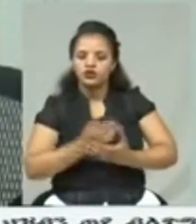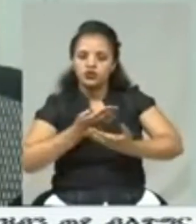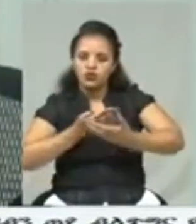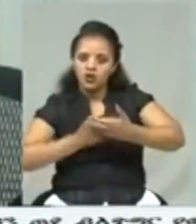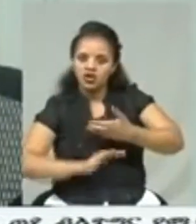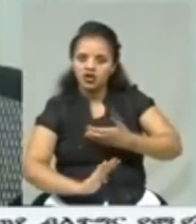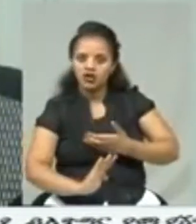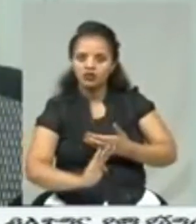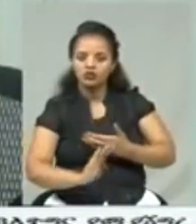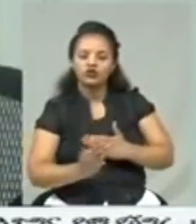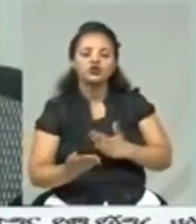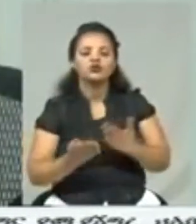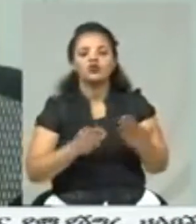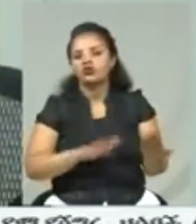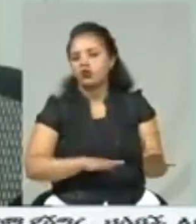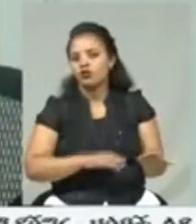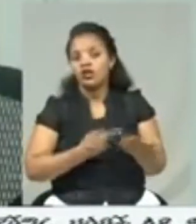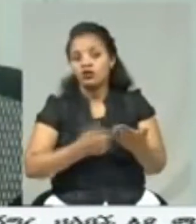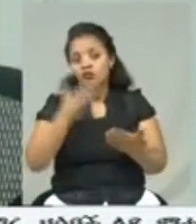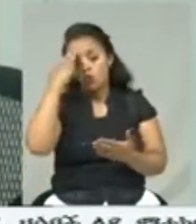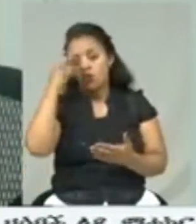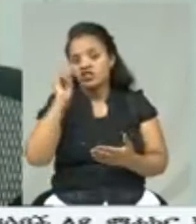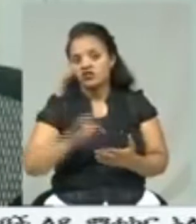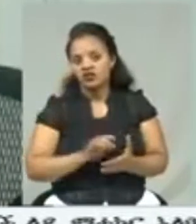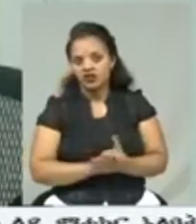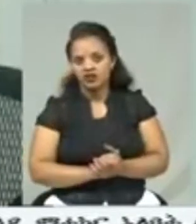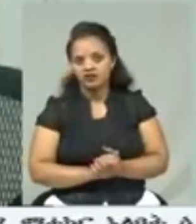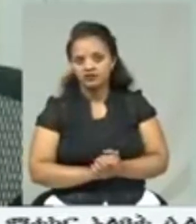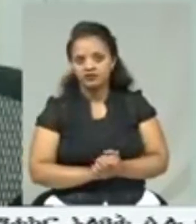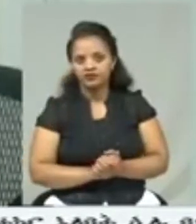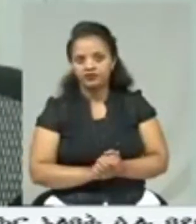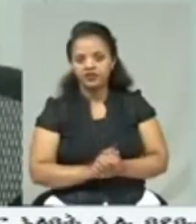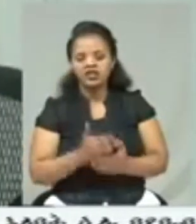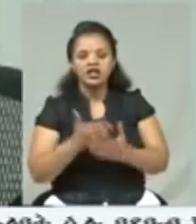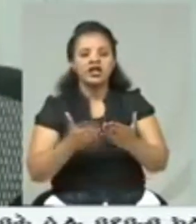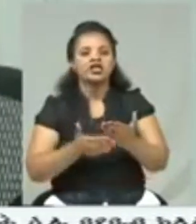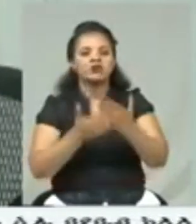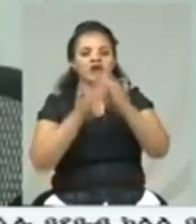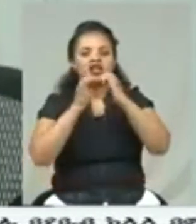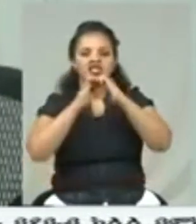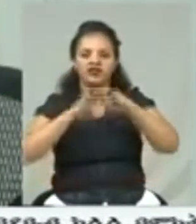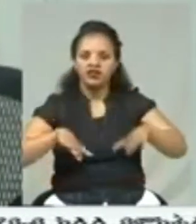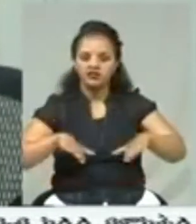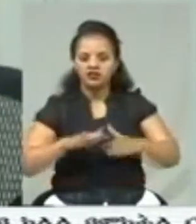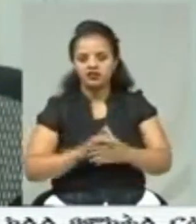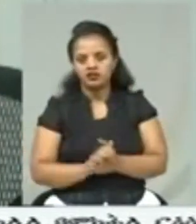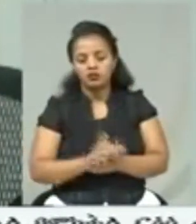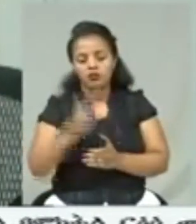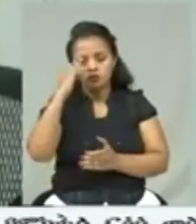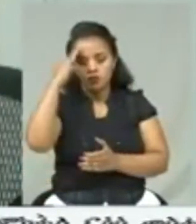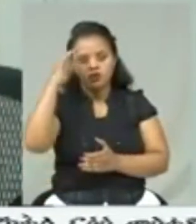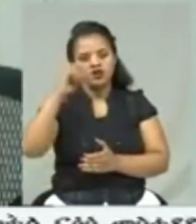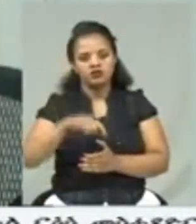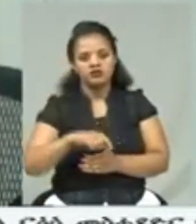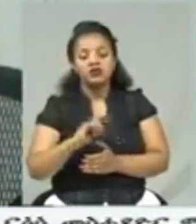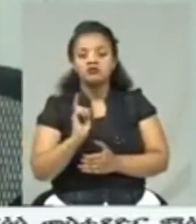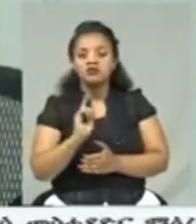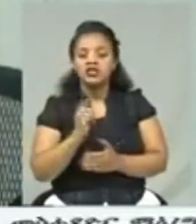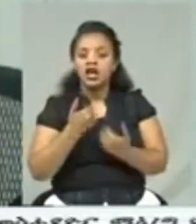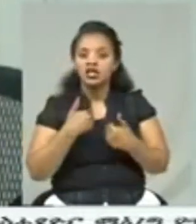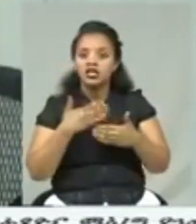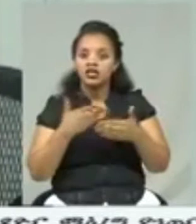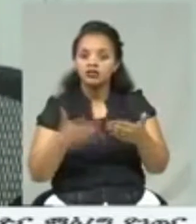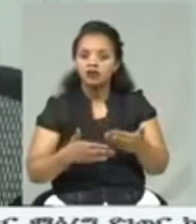ይወለዳሉ፣ ይሞታሉ። ይሄን ማወቅ ያስፈልጋል። ይገነባል፣ ይፈርሳል። ማወቅ አለብን። ምን ካልን